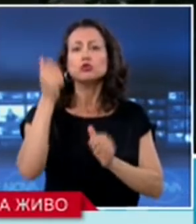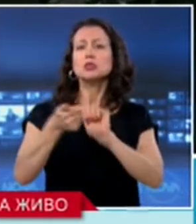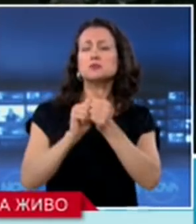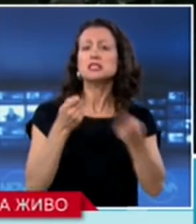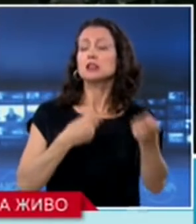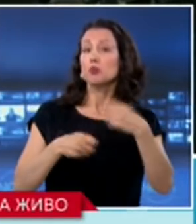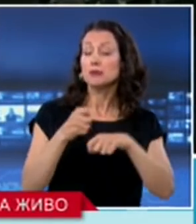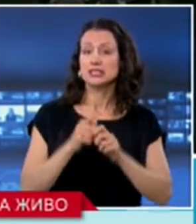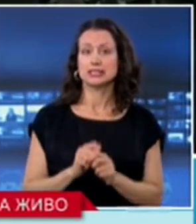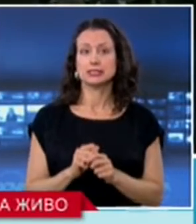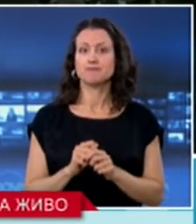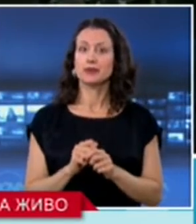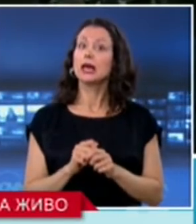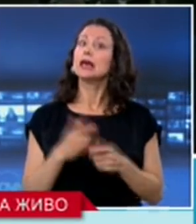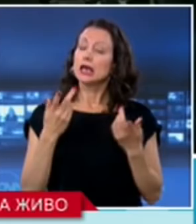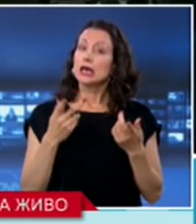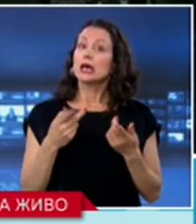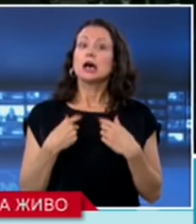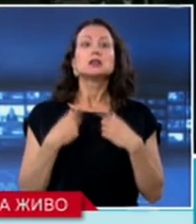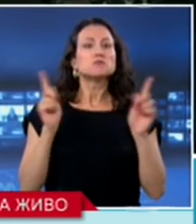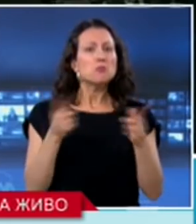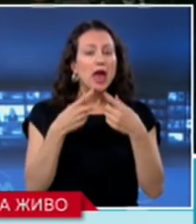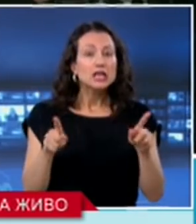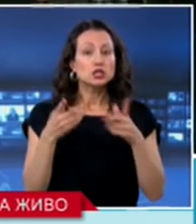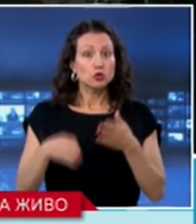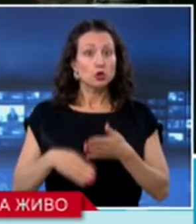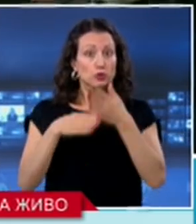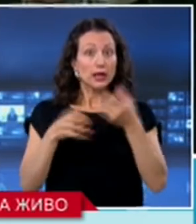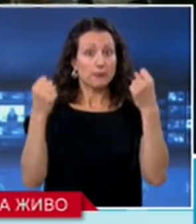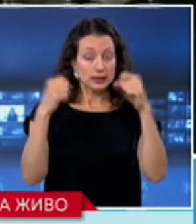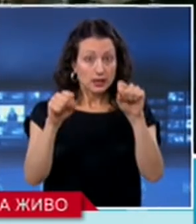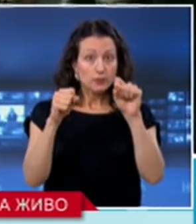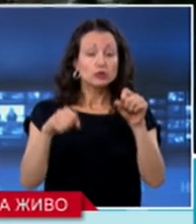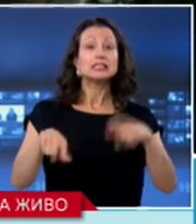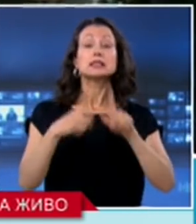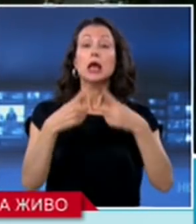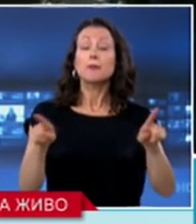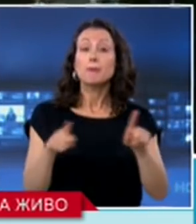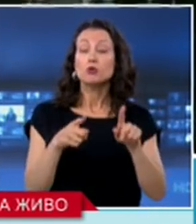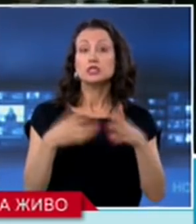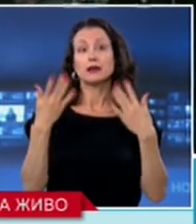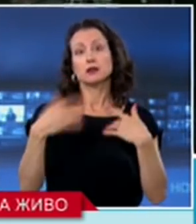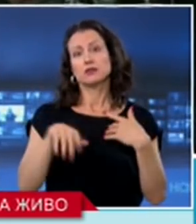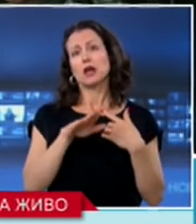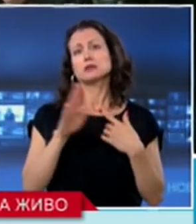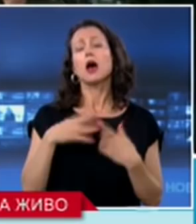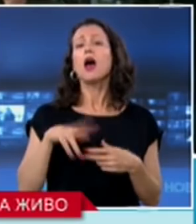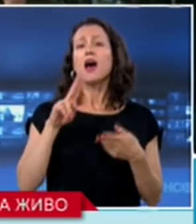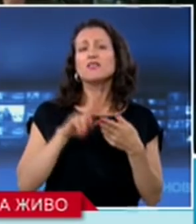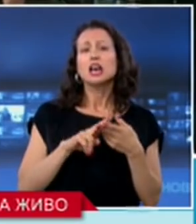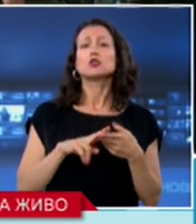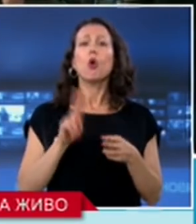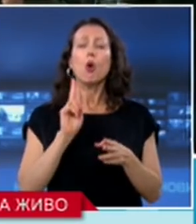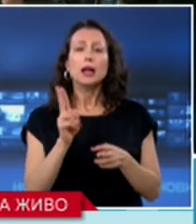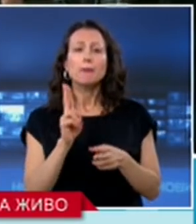Изпълнителите, които подкрепят концерта Митинг, са Васко Кръпката, рапърът Лош МС, група Атлас и други.